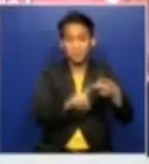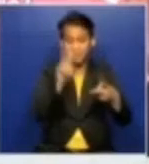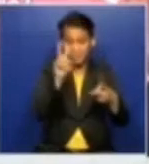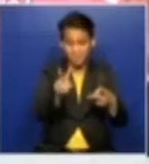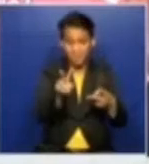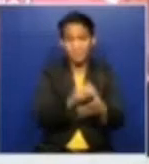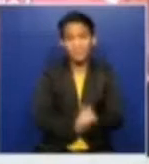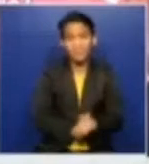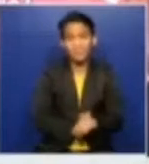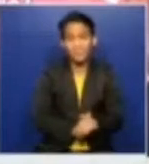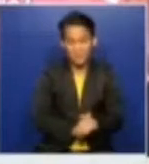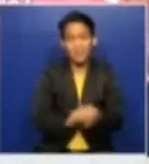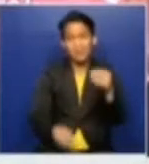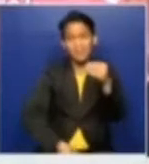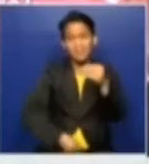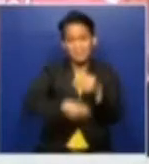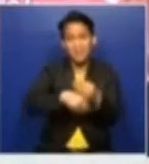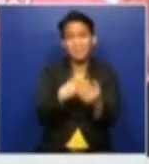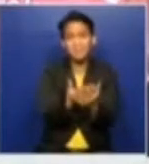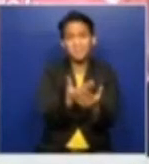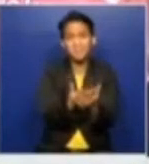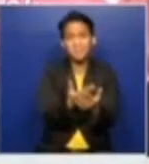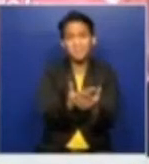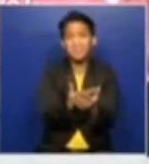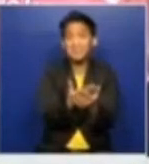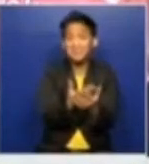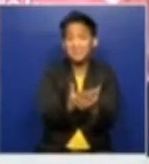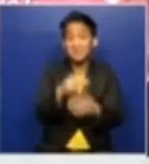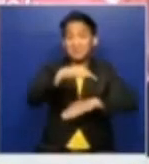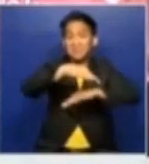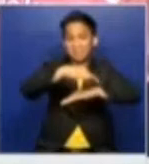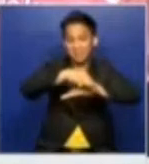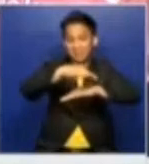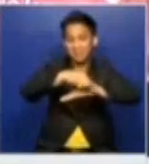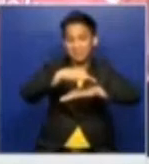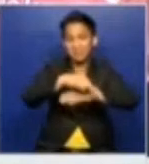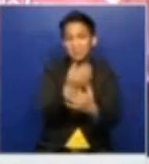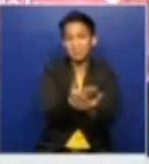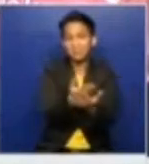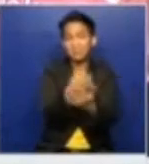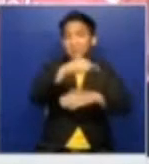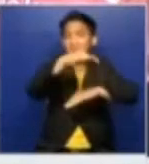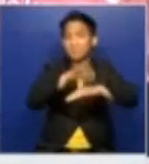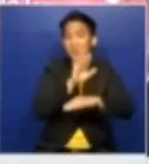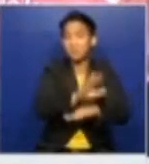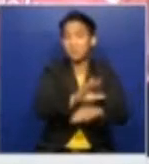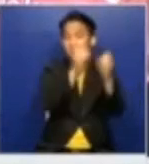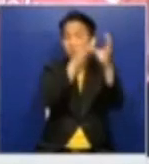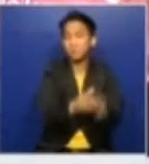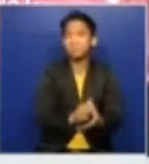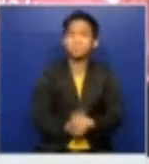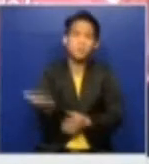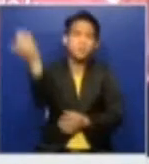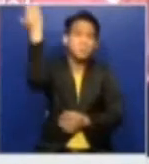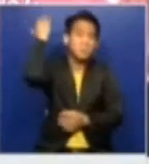องเพิ่มรายได้ให้เขาก็คือหนึ่งเงินวิทยาฐานะท่านประธานครับเมื่อก่อนคุ